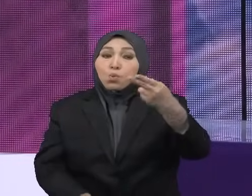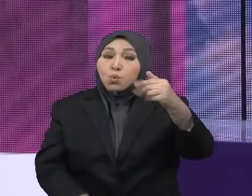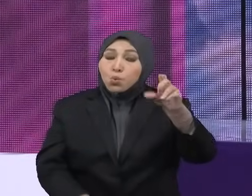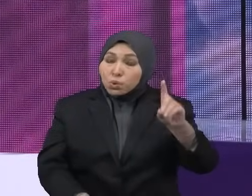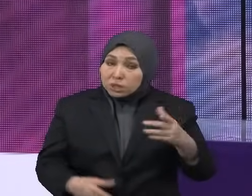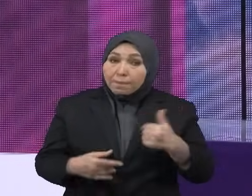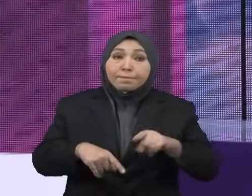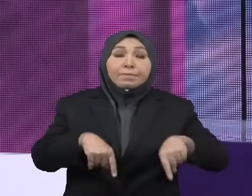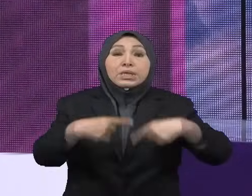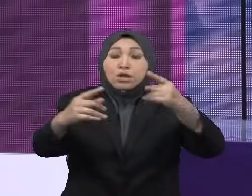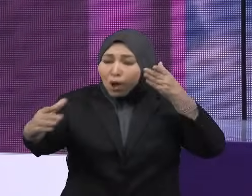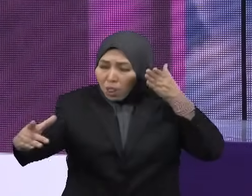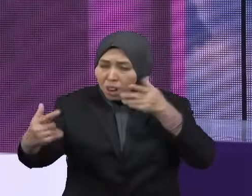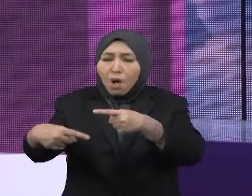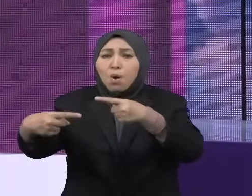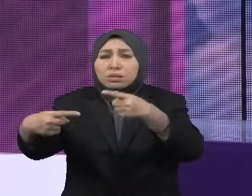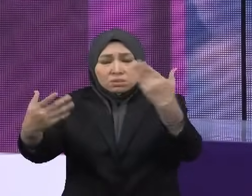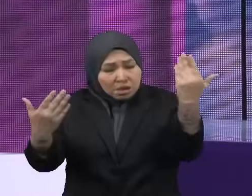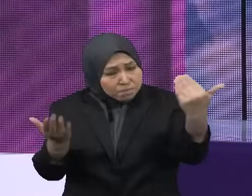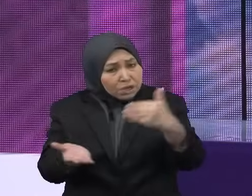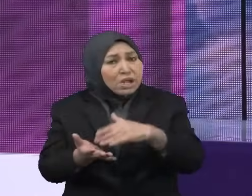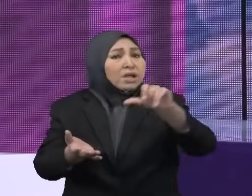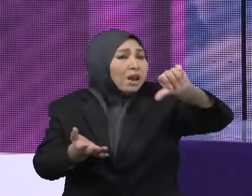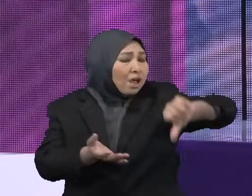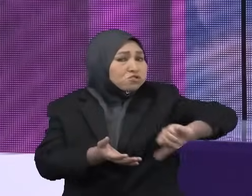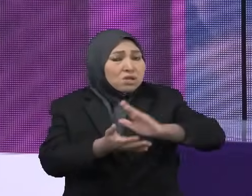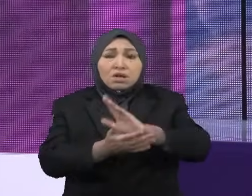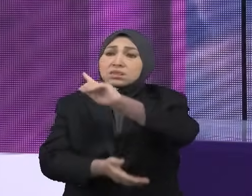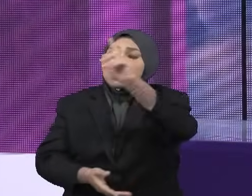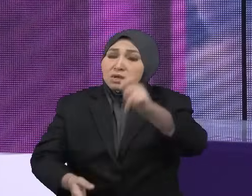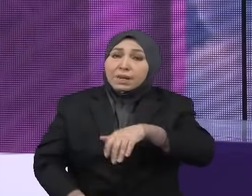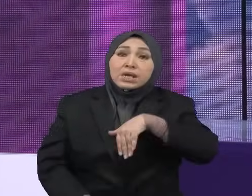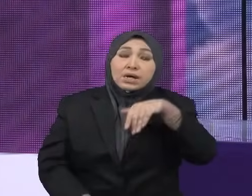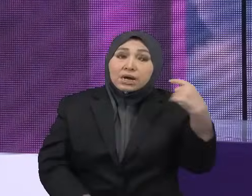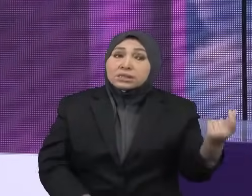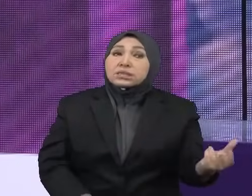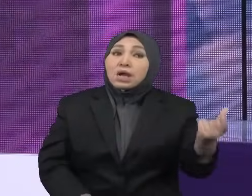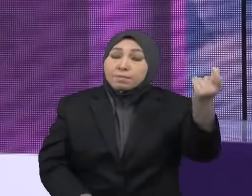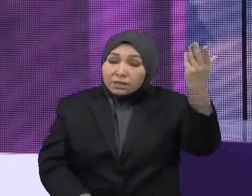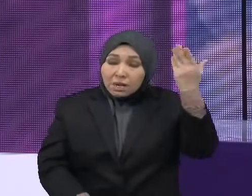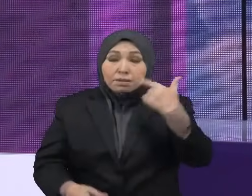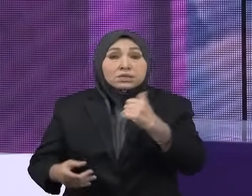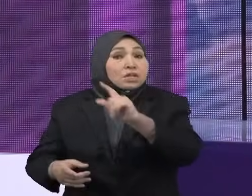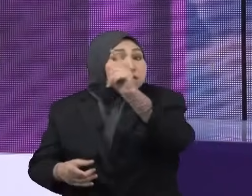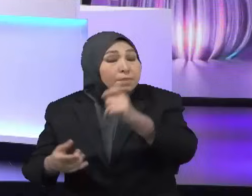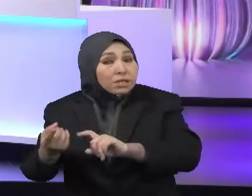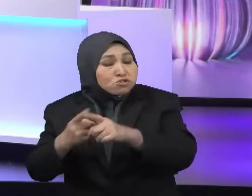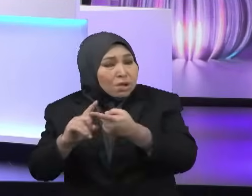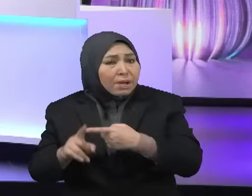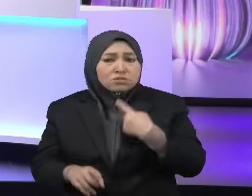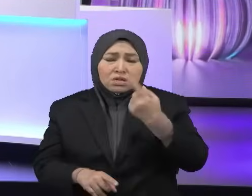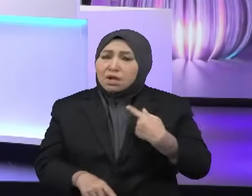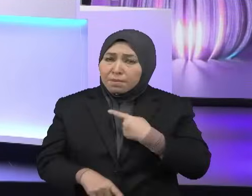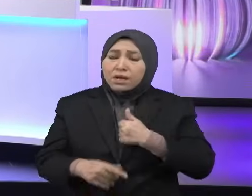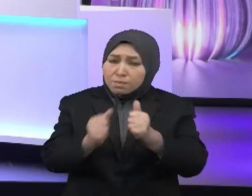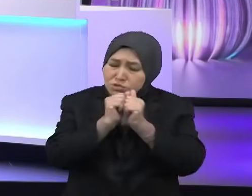bila mereka nak pergi menyerang balik, mereka dah kalah, kan? Jadi tanya pada Nabi, tanya pada para sahabat, maka para sahabat kata, kami